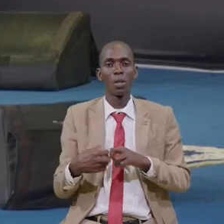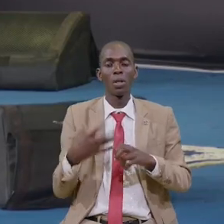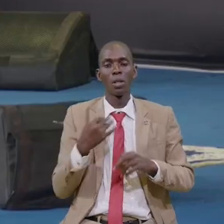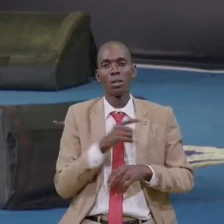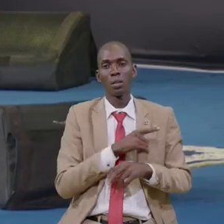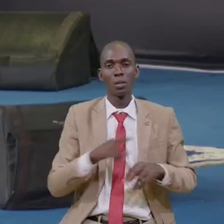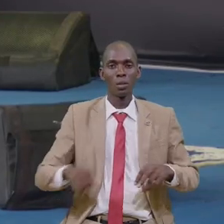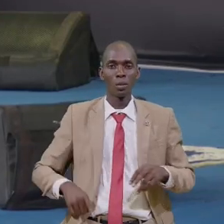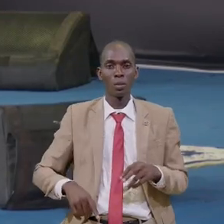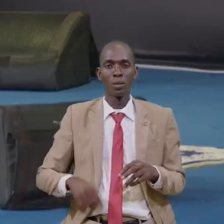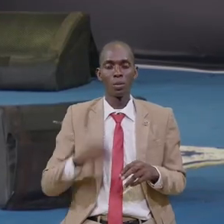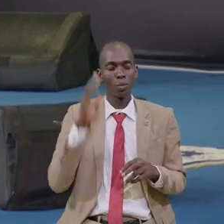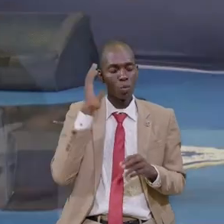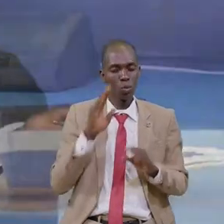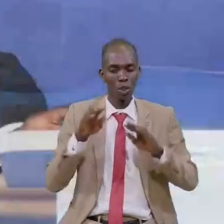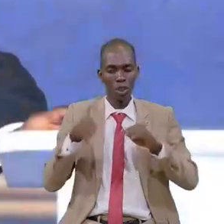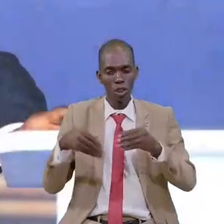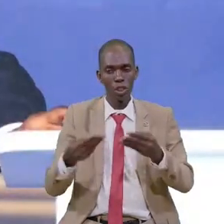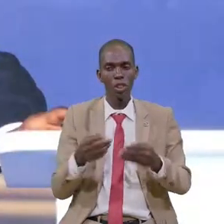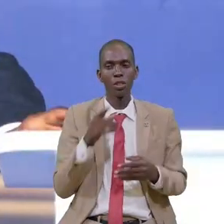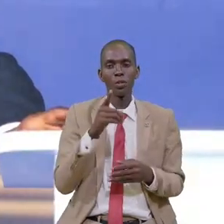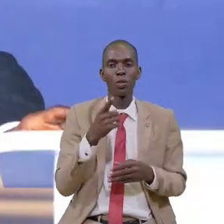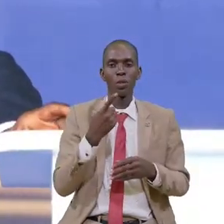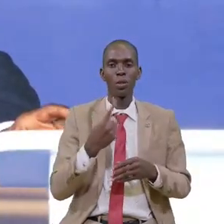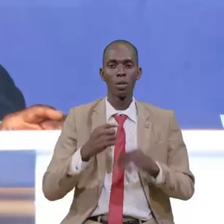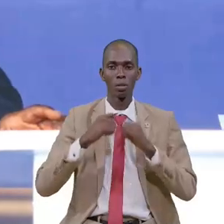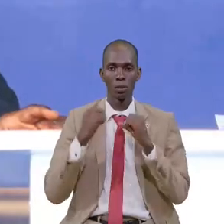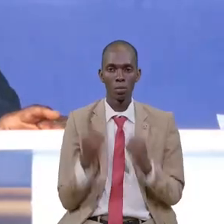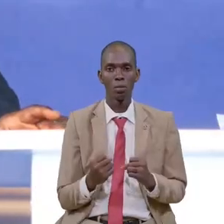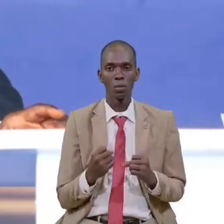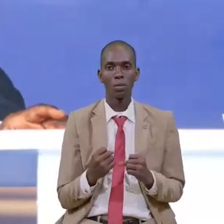Le Seigneur te donnera la force,